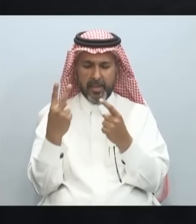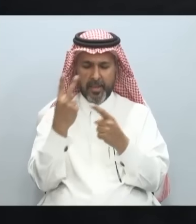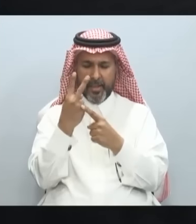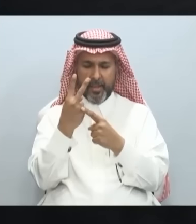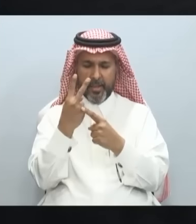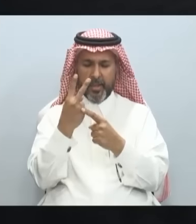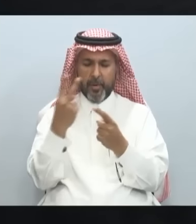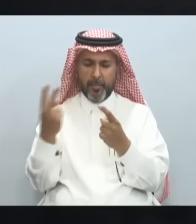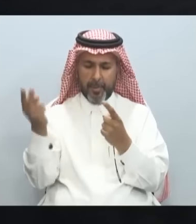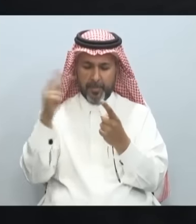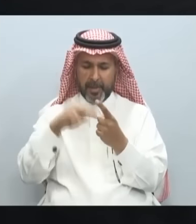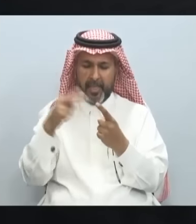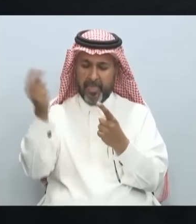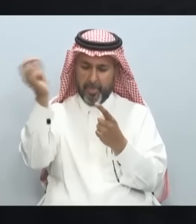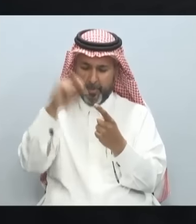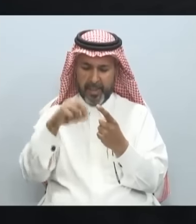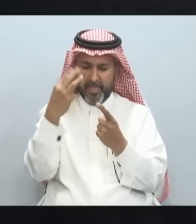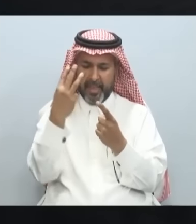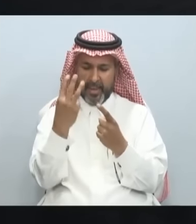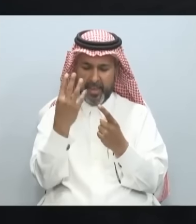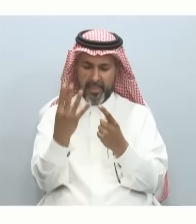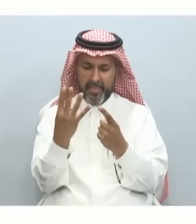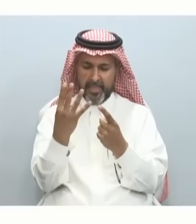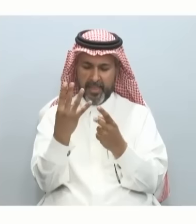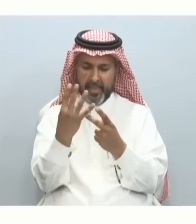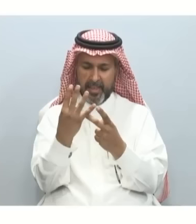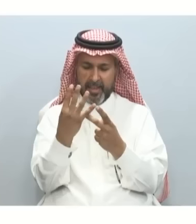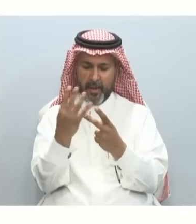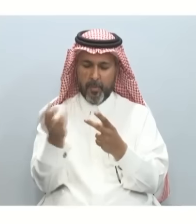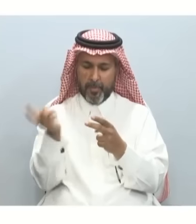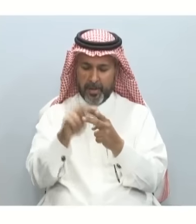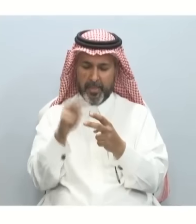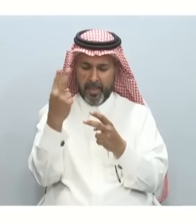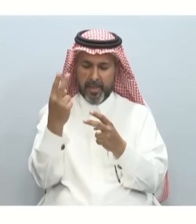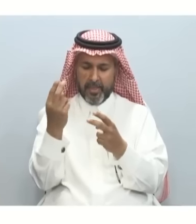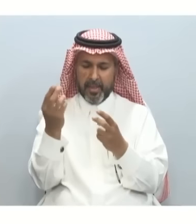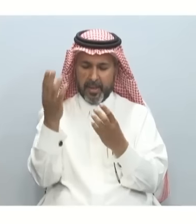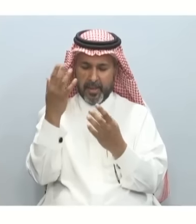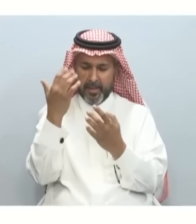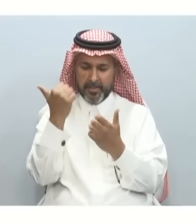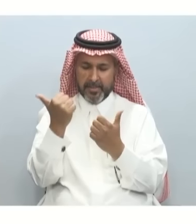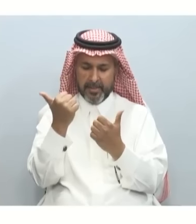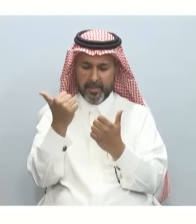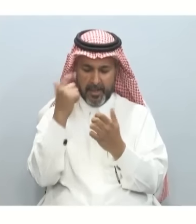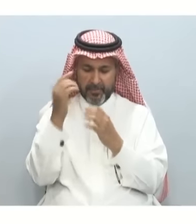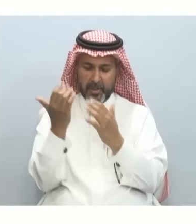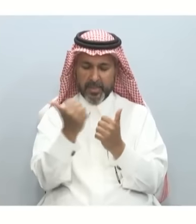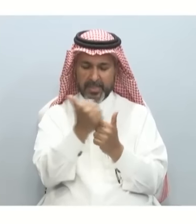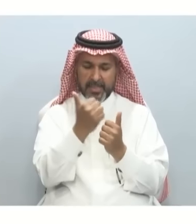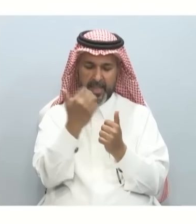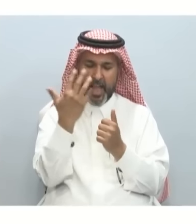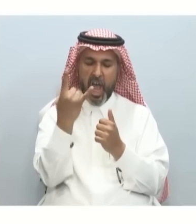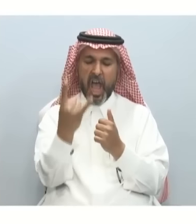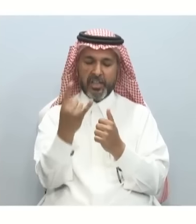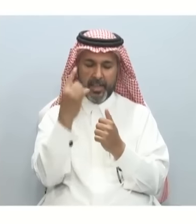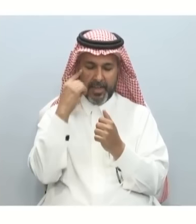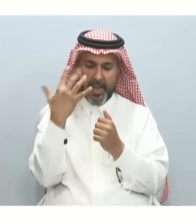بارك الله فيكم الان ننتقل الى السؤال التالي رقم سته العدد اربعه نريد